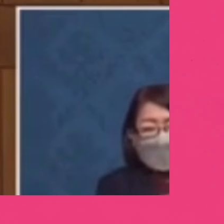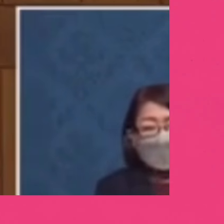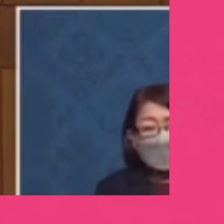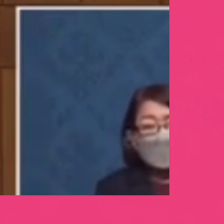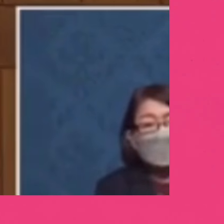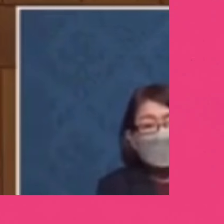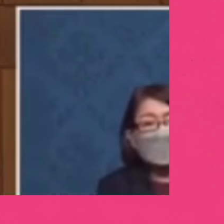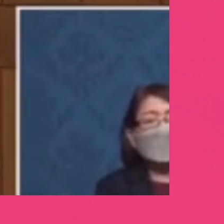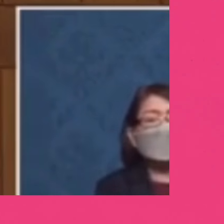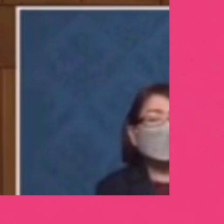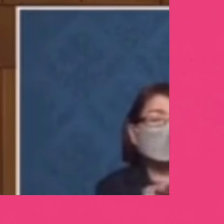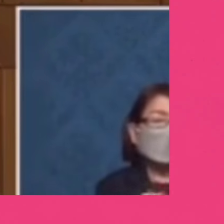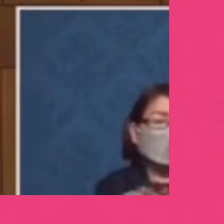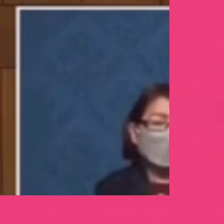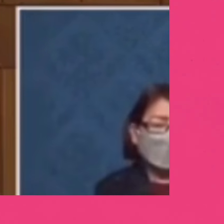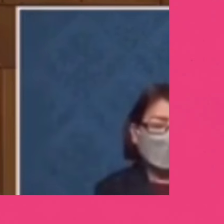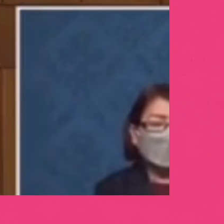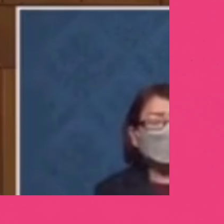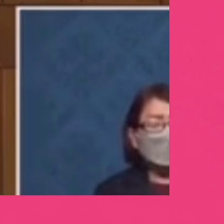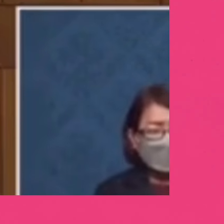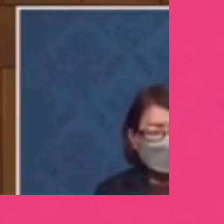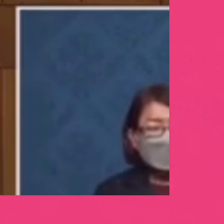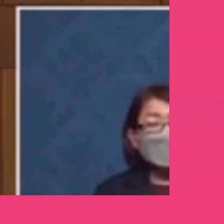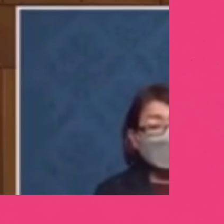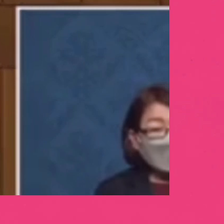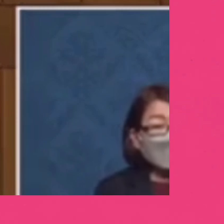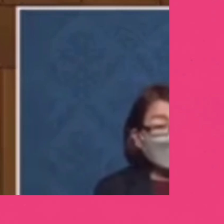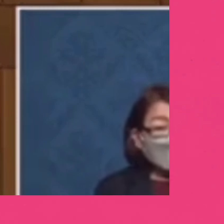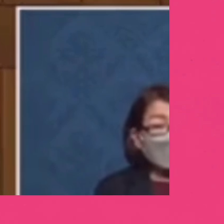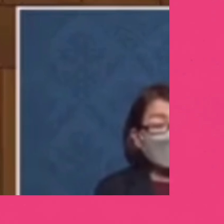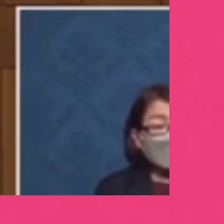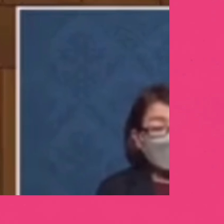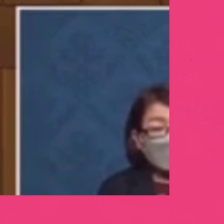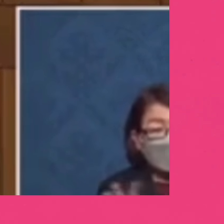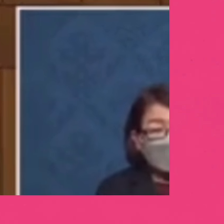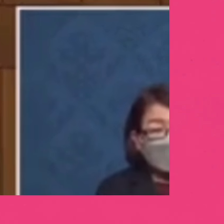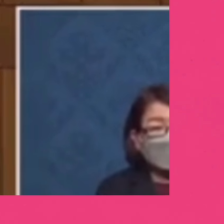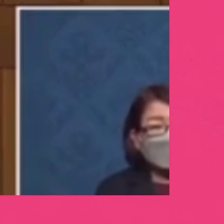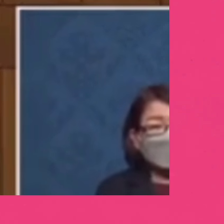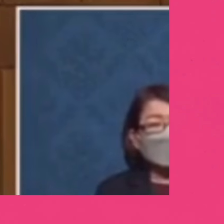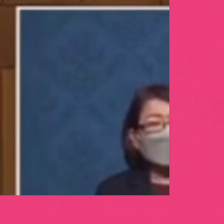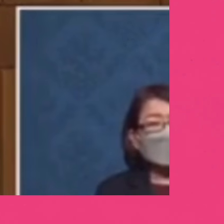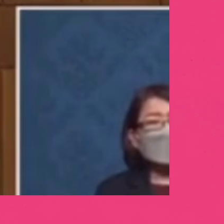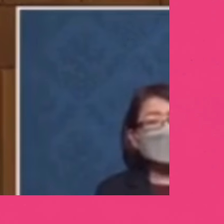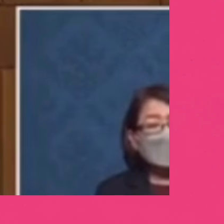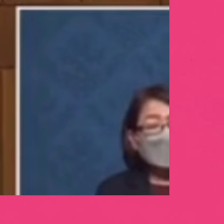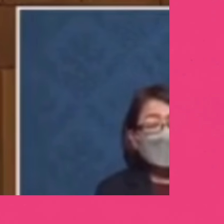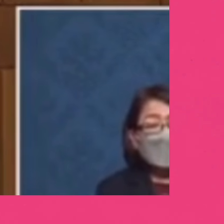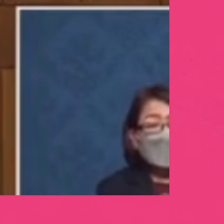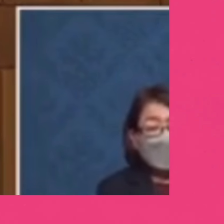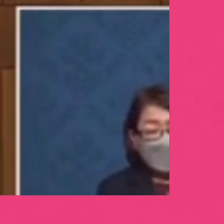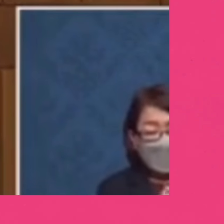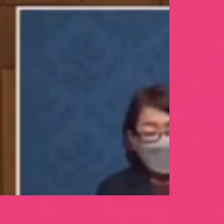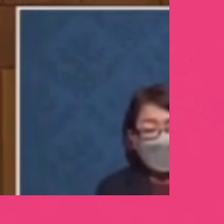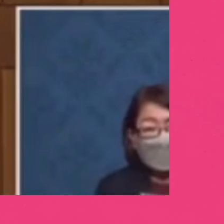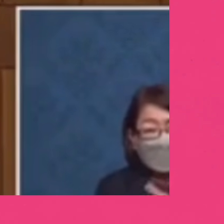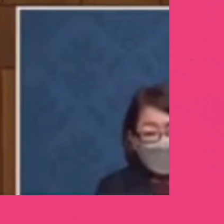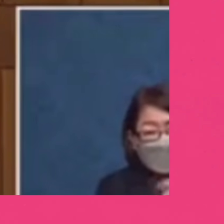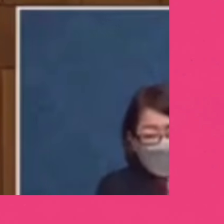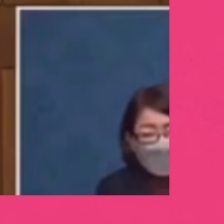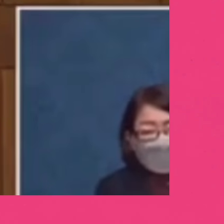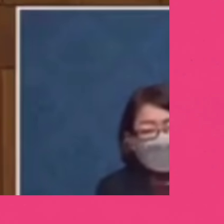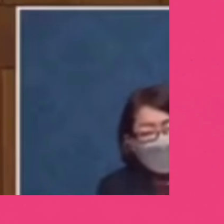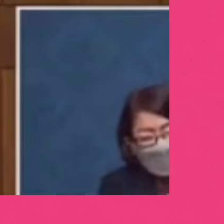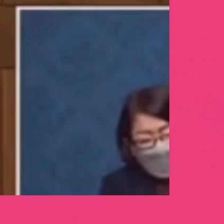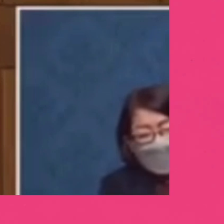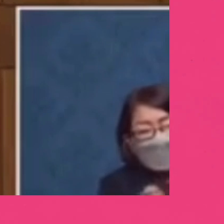ควิดเข้าไปอีกนะครับคือสรุปว่าก็มีเงินเดือนมีเบี้ยเลี้ยงน